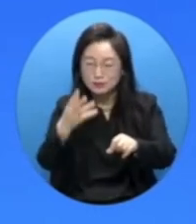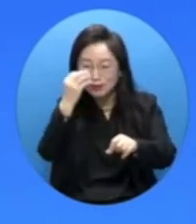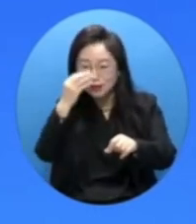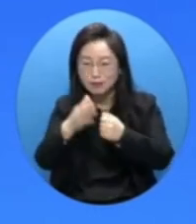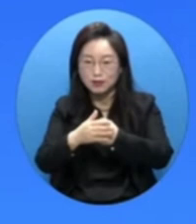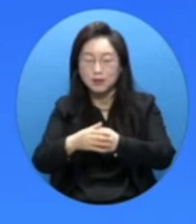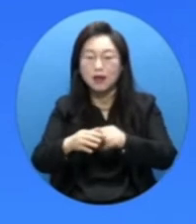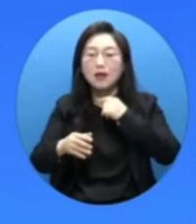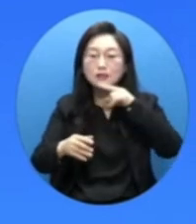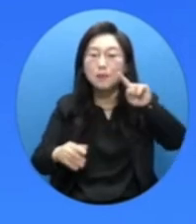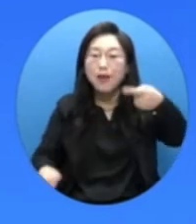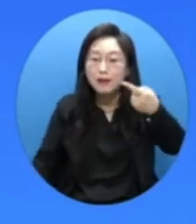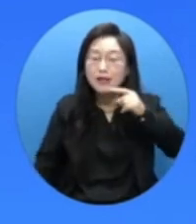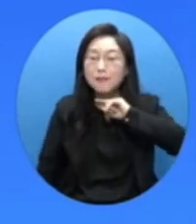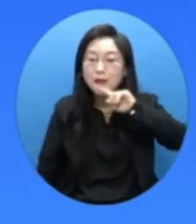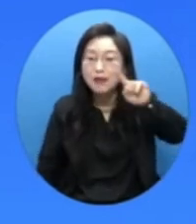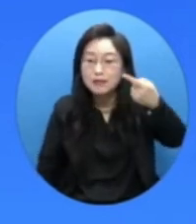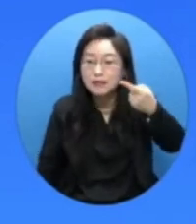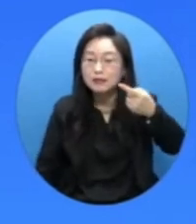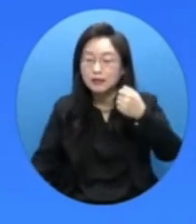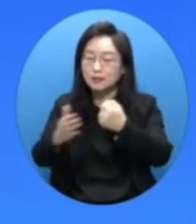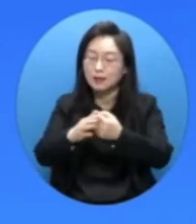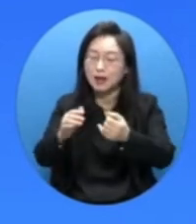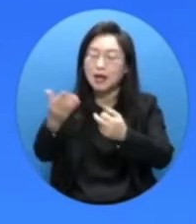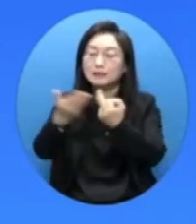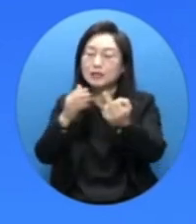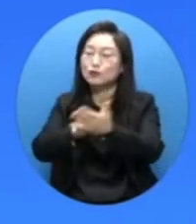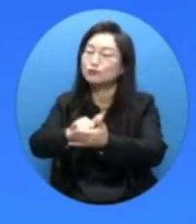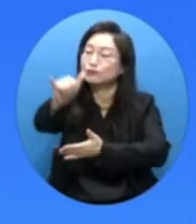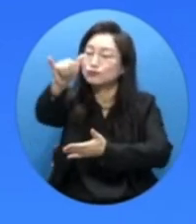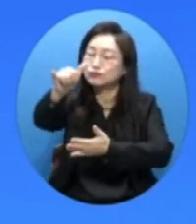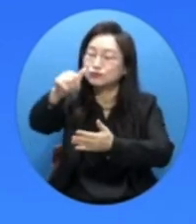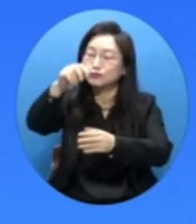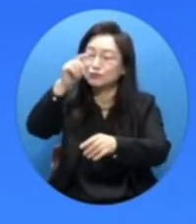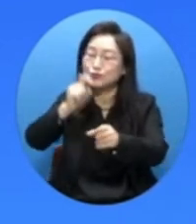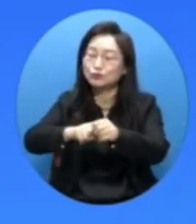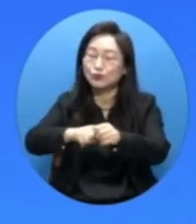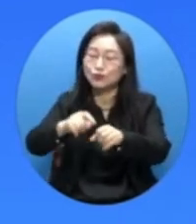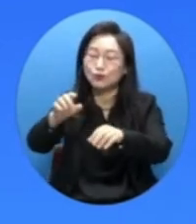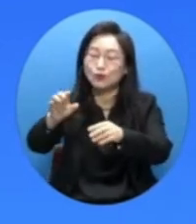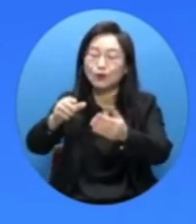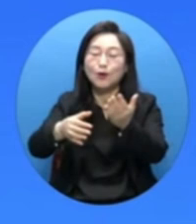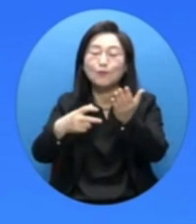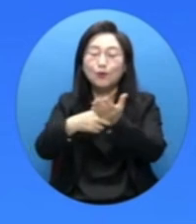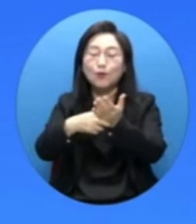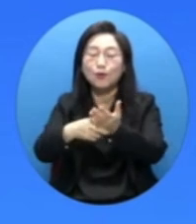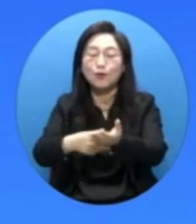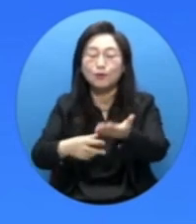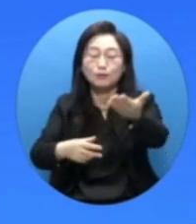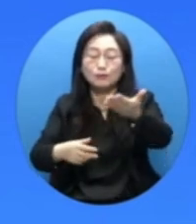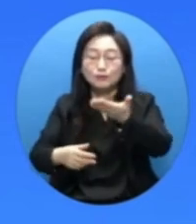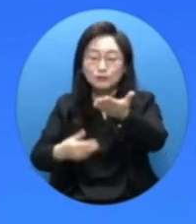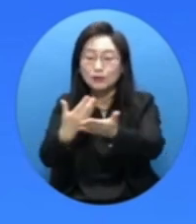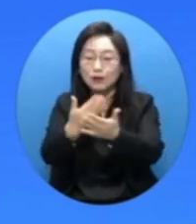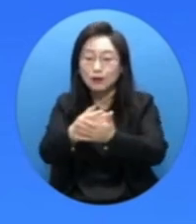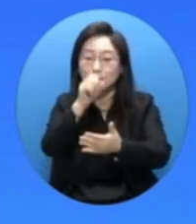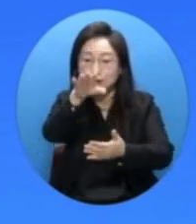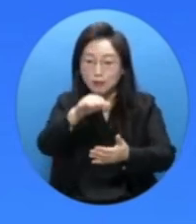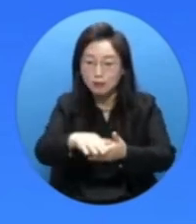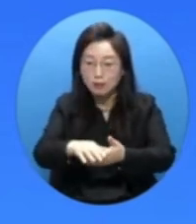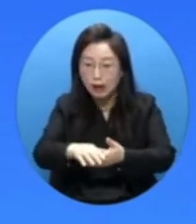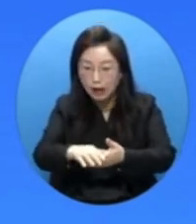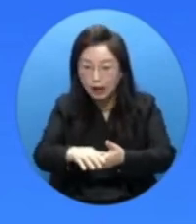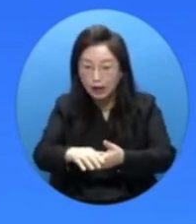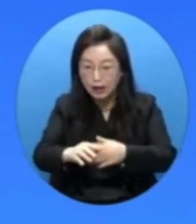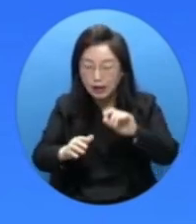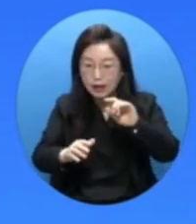100일 새니까 그래서 비행기표가 안 나오더래요 그래서 99세로 고쳐 가지고 비행기표를 했는데